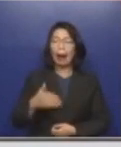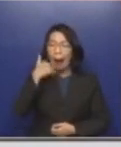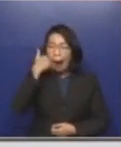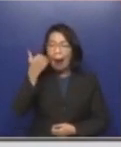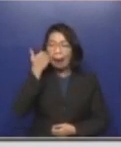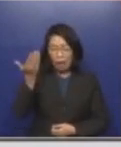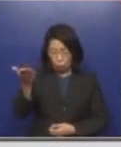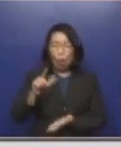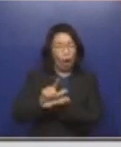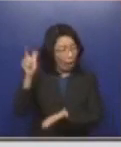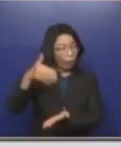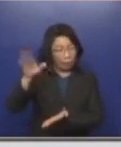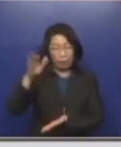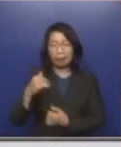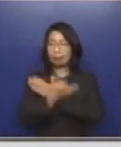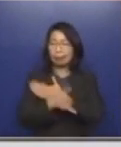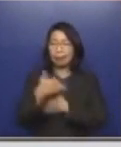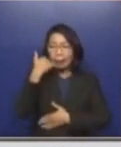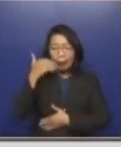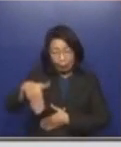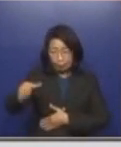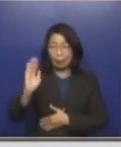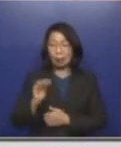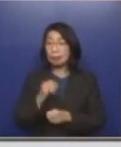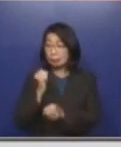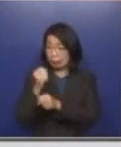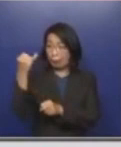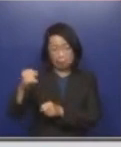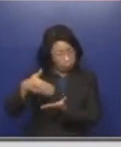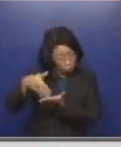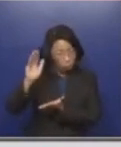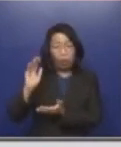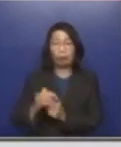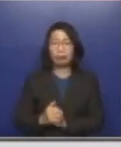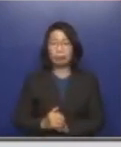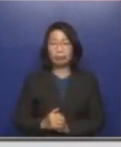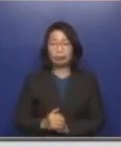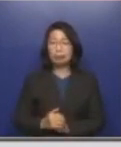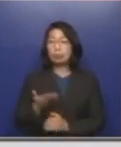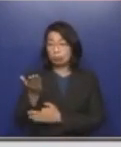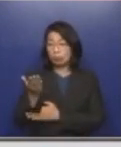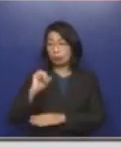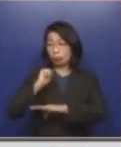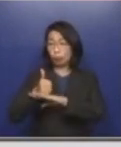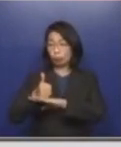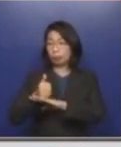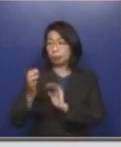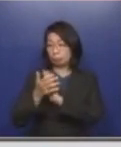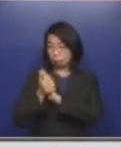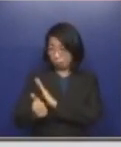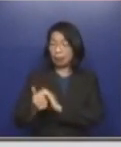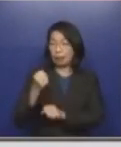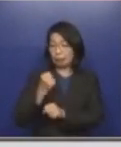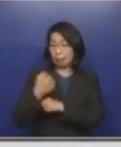ไทยเถอะอายต่างชาติเถอะทำผิดทำพลาดแล้วก็ออกมาในลักษณะที่ท่านเป็นผู้นำประเทศและท่านทำพาประเทศอย่